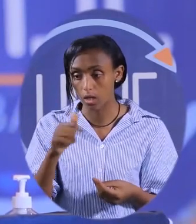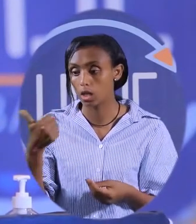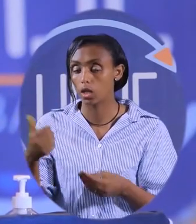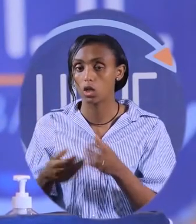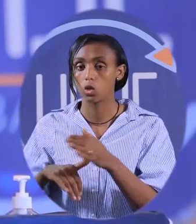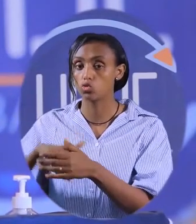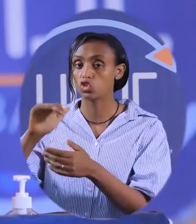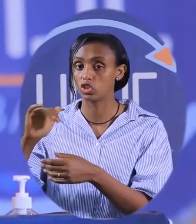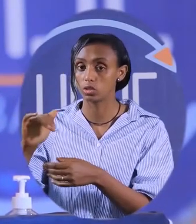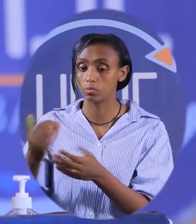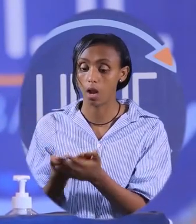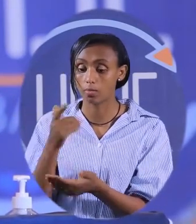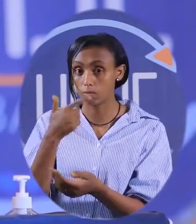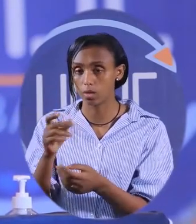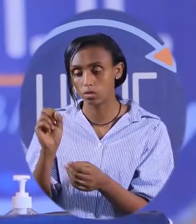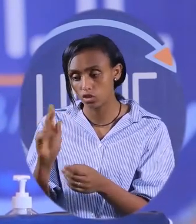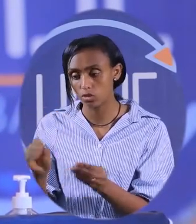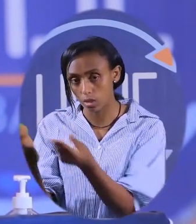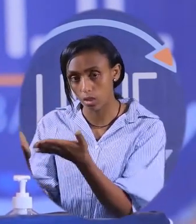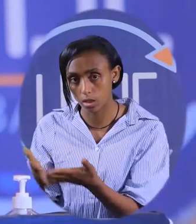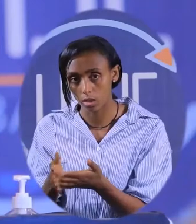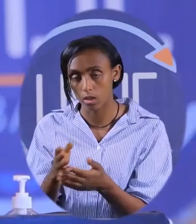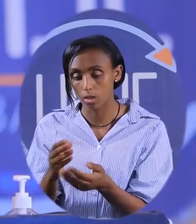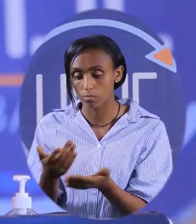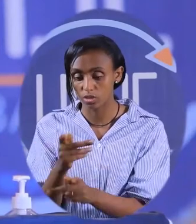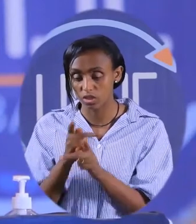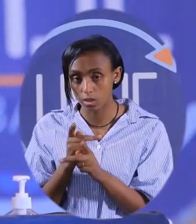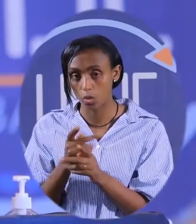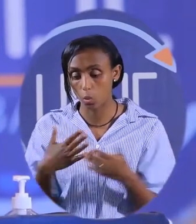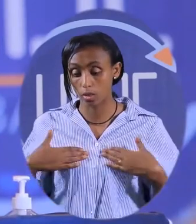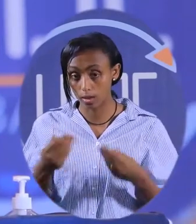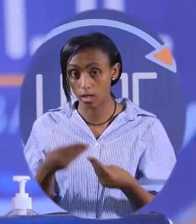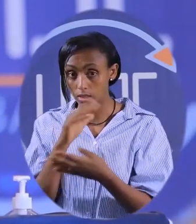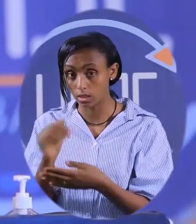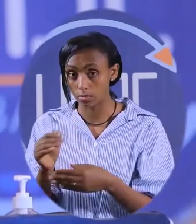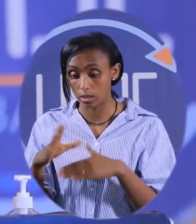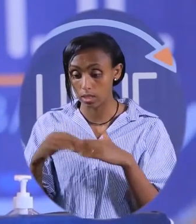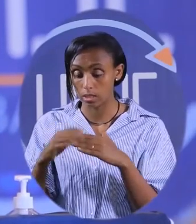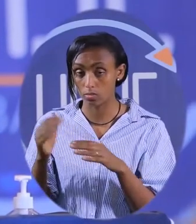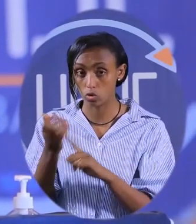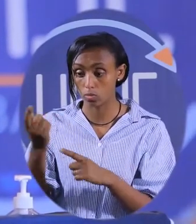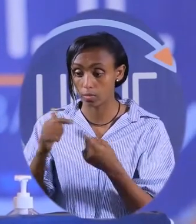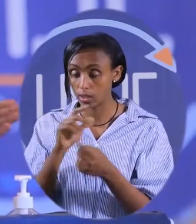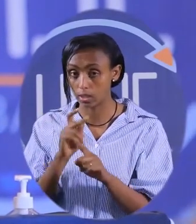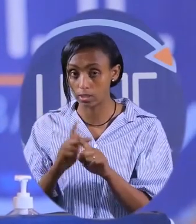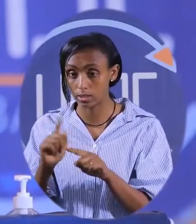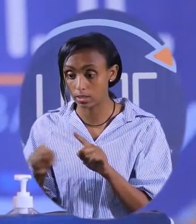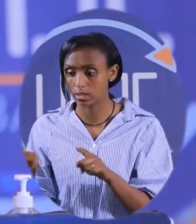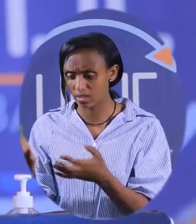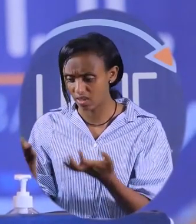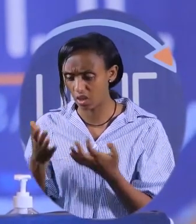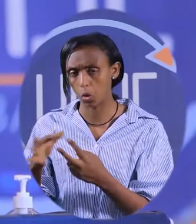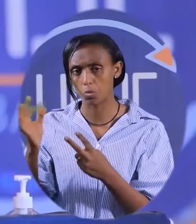ሲሆን እሰየው። ብድር ለወጣቱ አይሰጥም፣ ገንዘብ ይዞ ይመጣ ግን እንደፈለገው